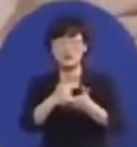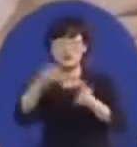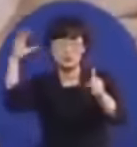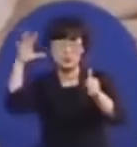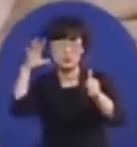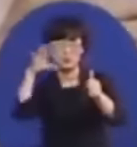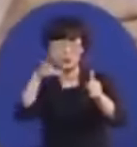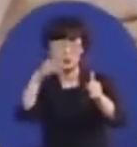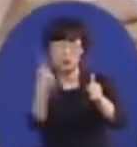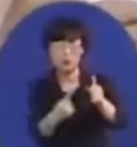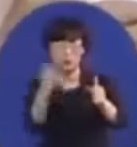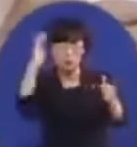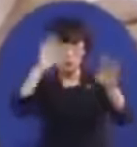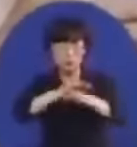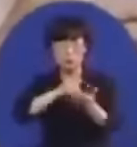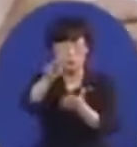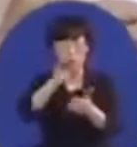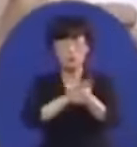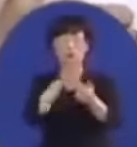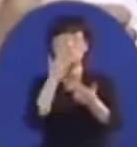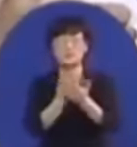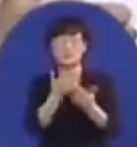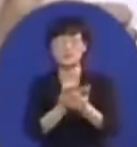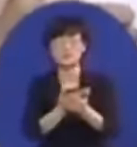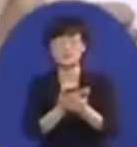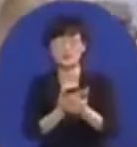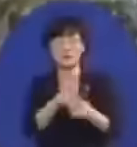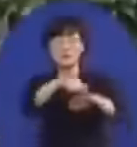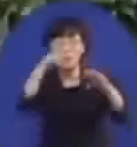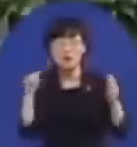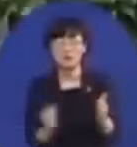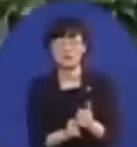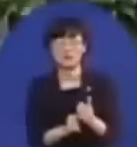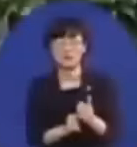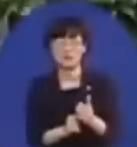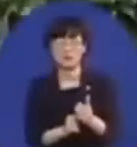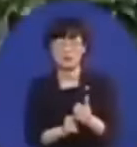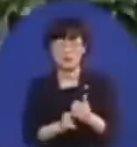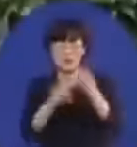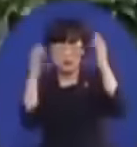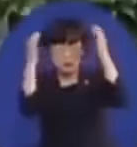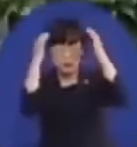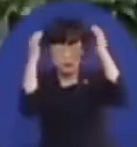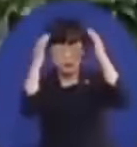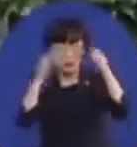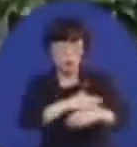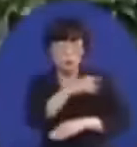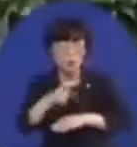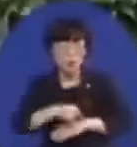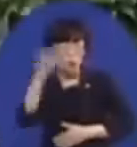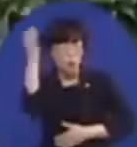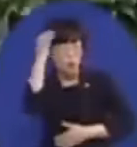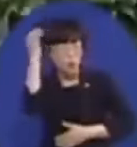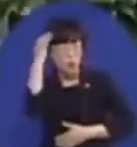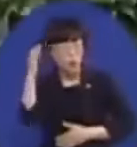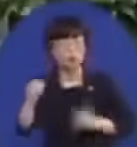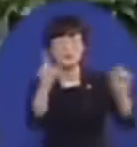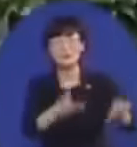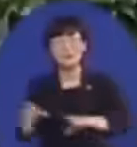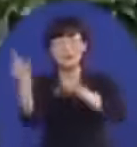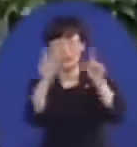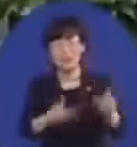남았사오니 어두움을 물리쳐 주시옵소서. 마음의 고통도 육신의 고통도